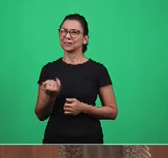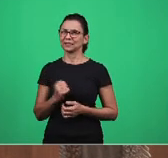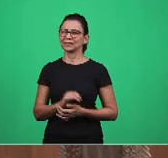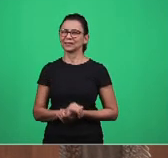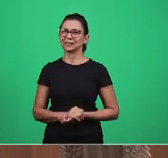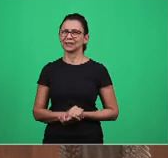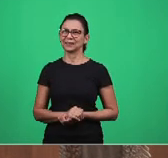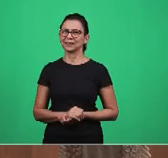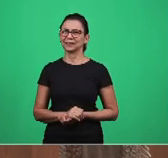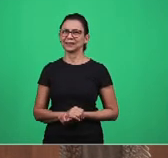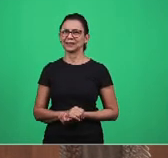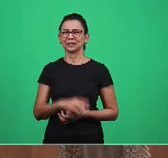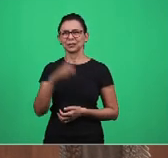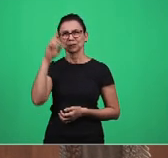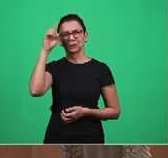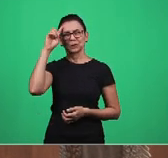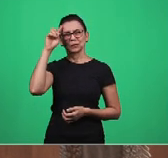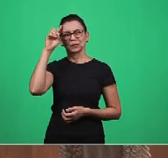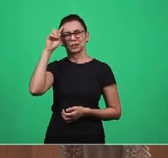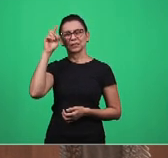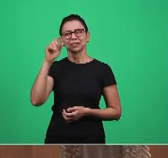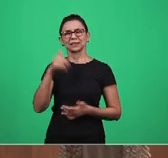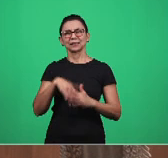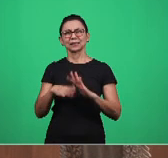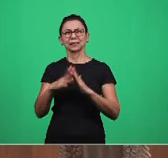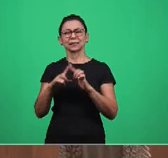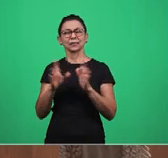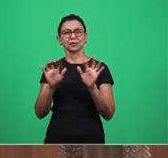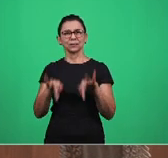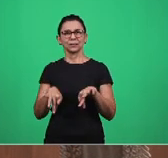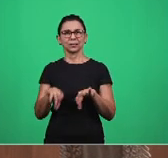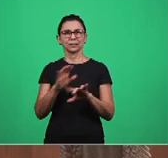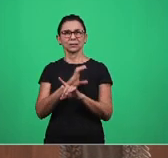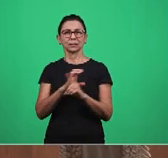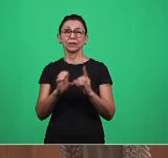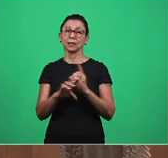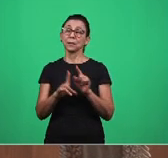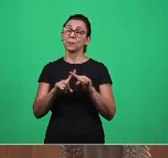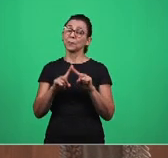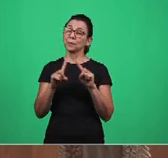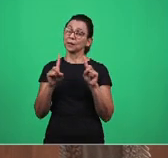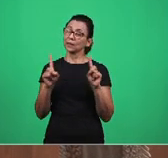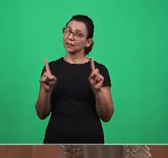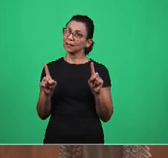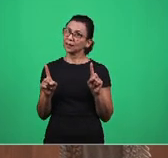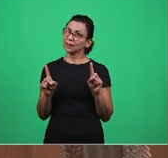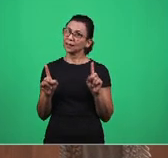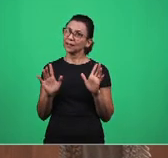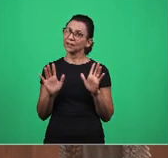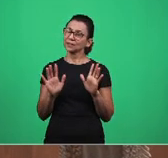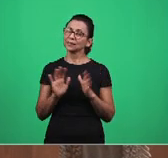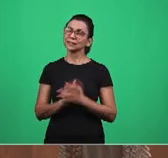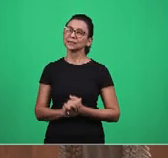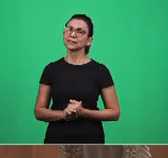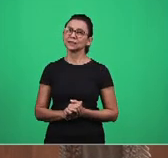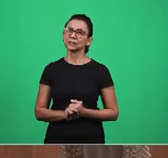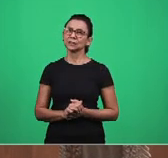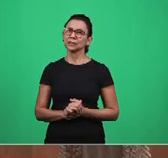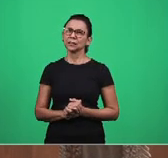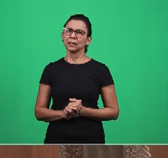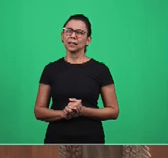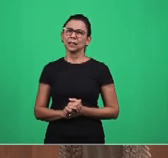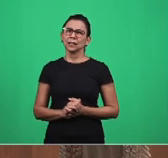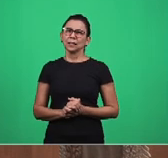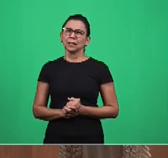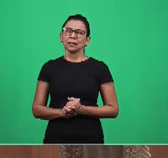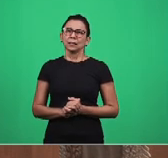sœurs ont dans nos églises. Nous arrivons à la fin de notre école biblique dominicale, mais nous laissons de manière objective